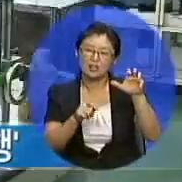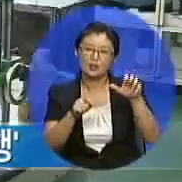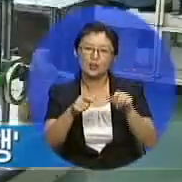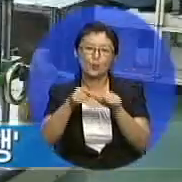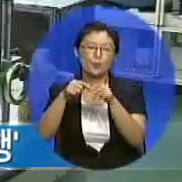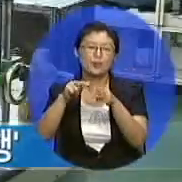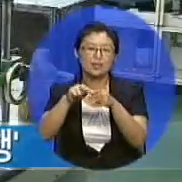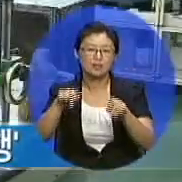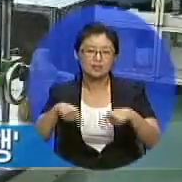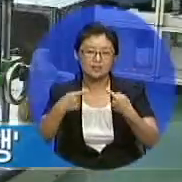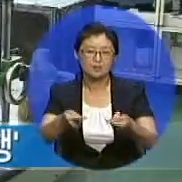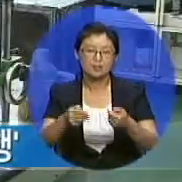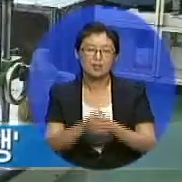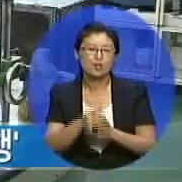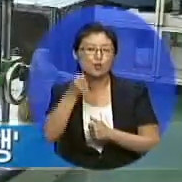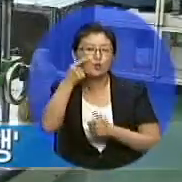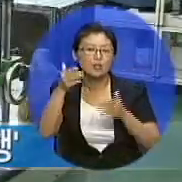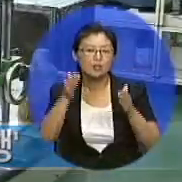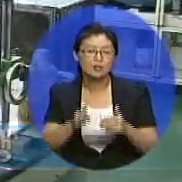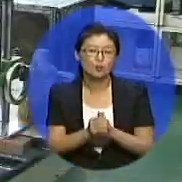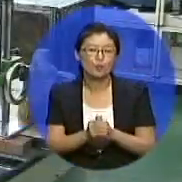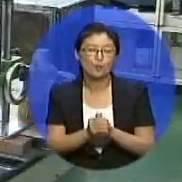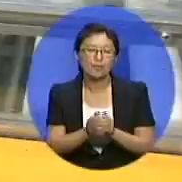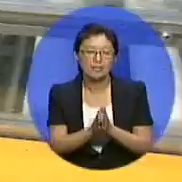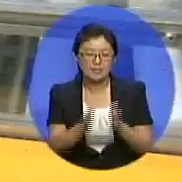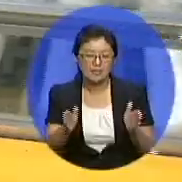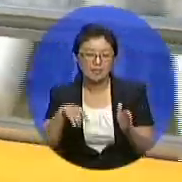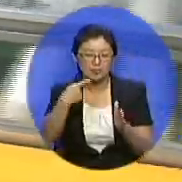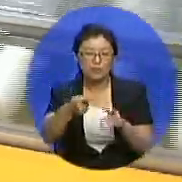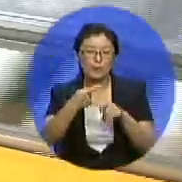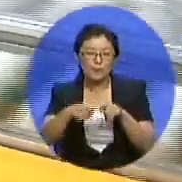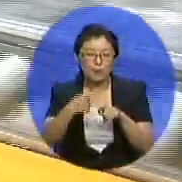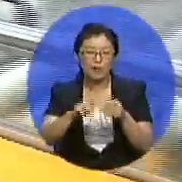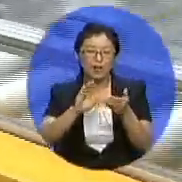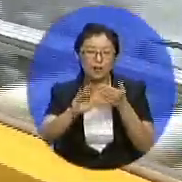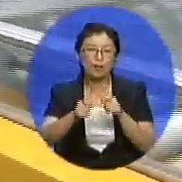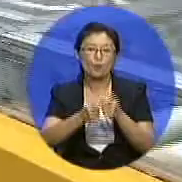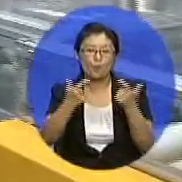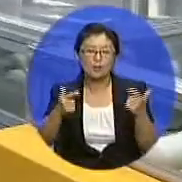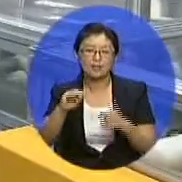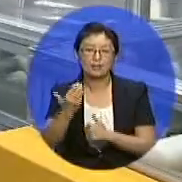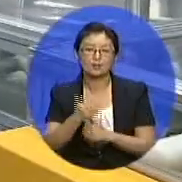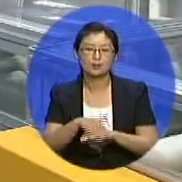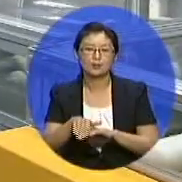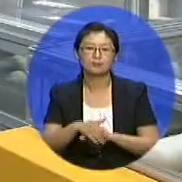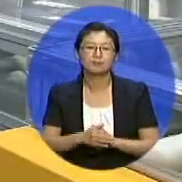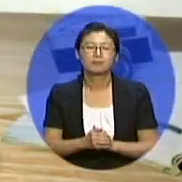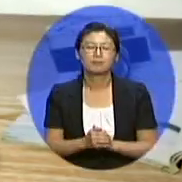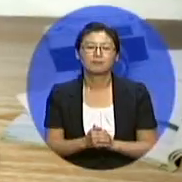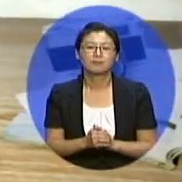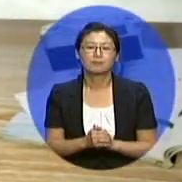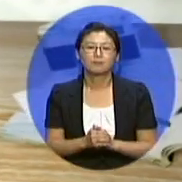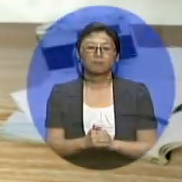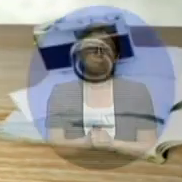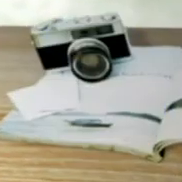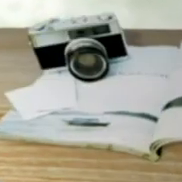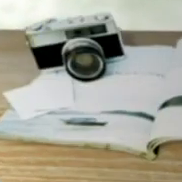고용센터가 참여하며 6개월간 시행한 후 점검과 평가를 거쳐 확대 시행될 예정입니다.